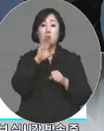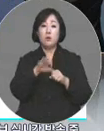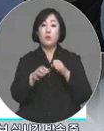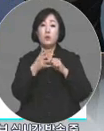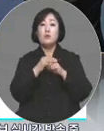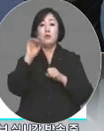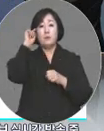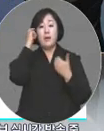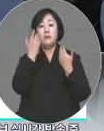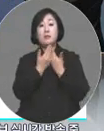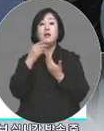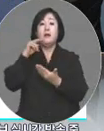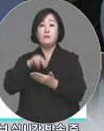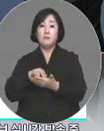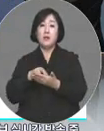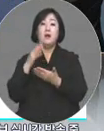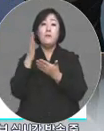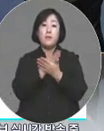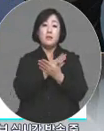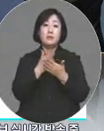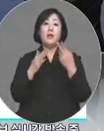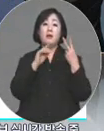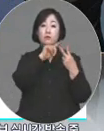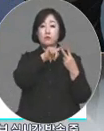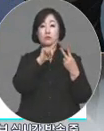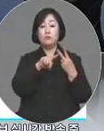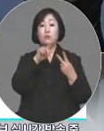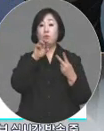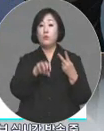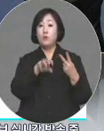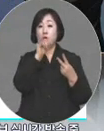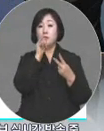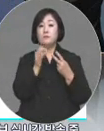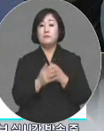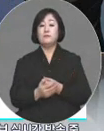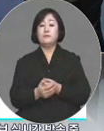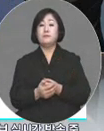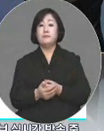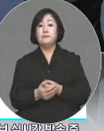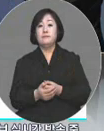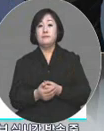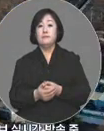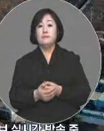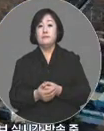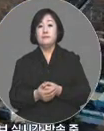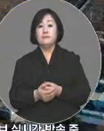개발 반대인데요. 그 내용과 방향을 이영남 기자가 취재했습니다.